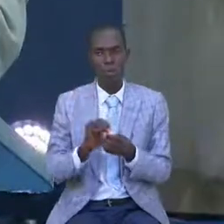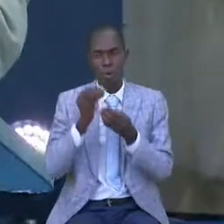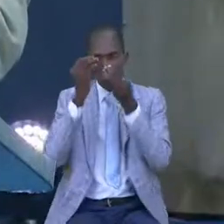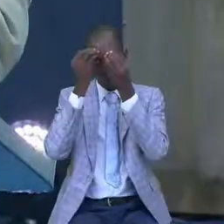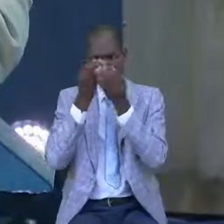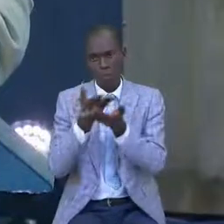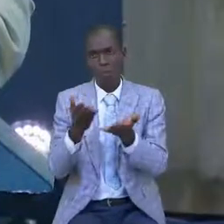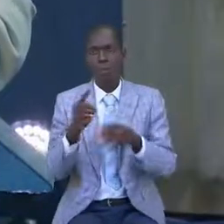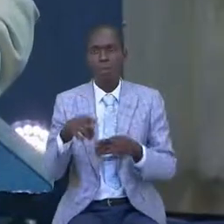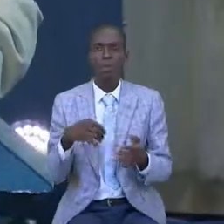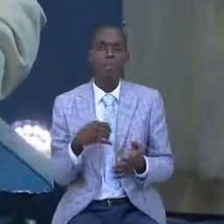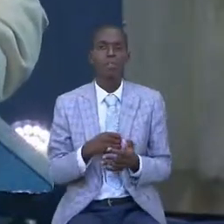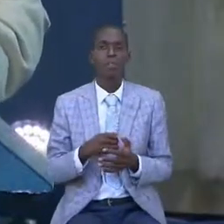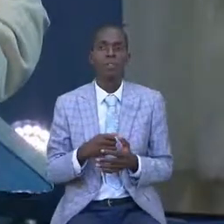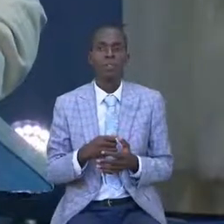Ils auront